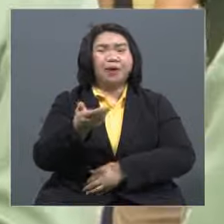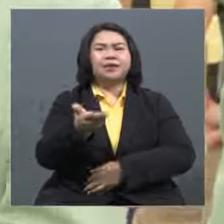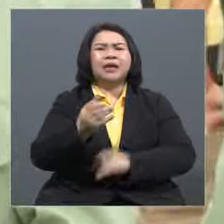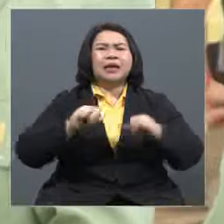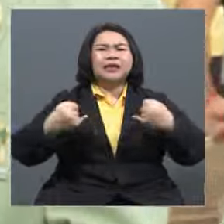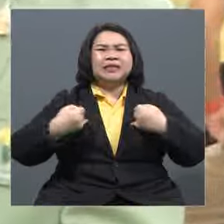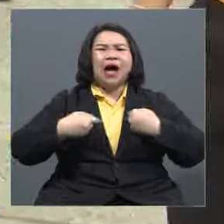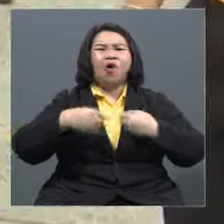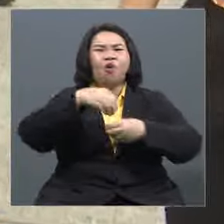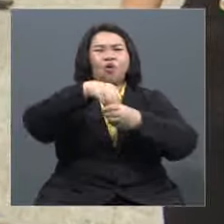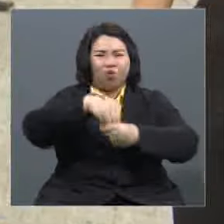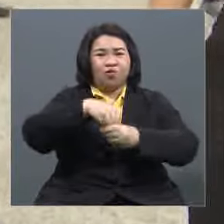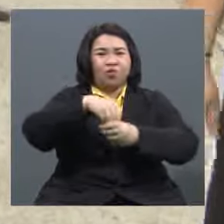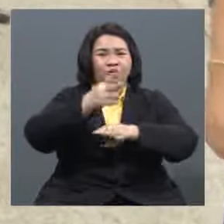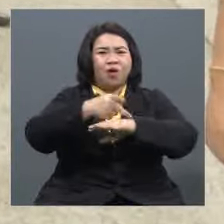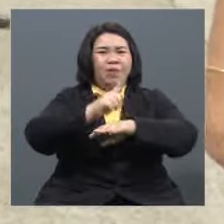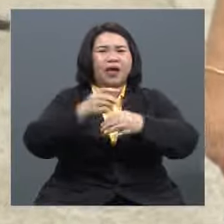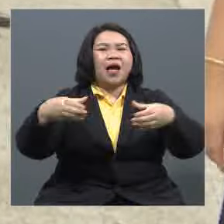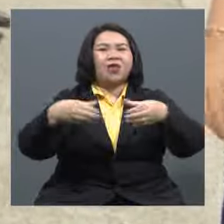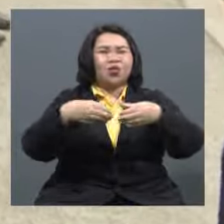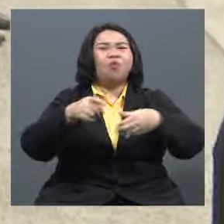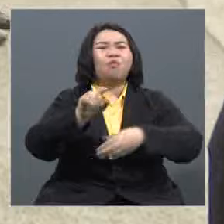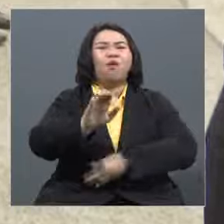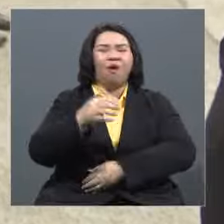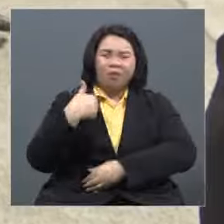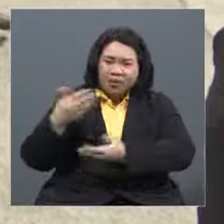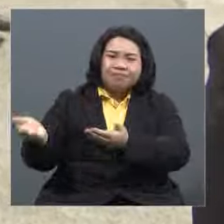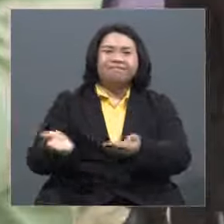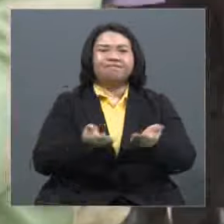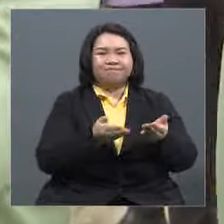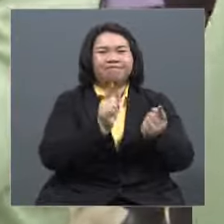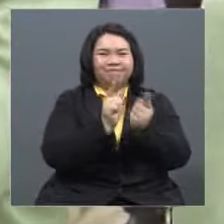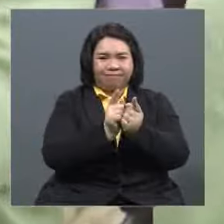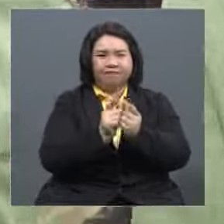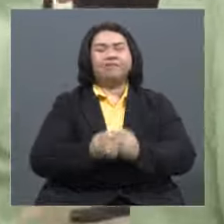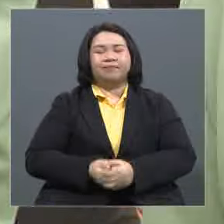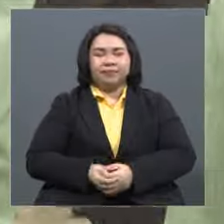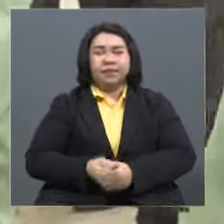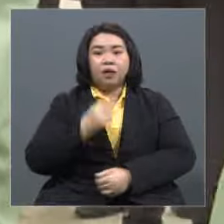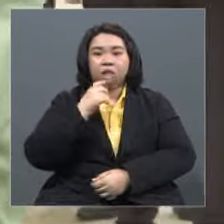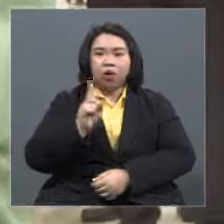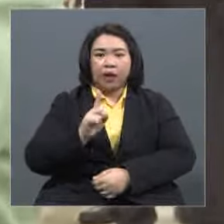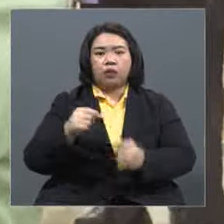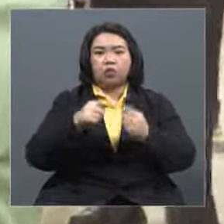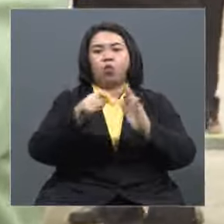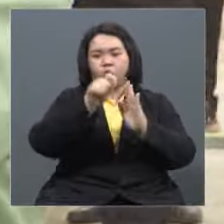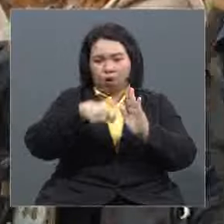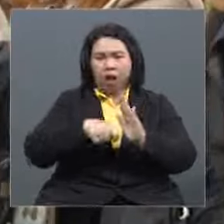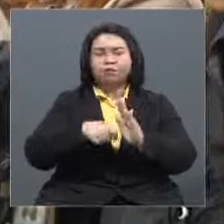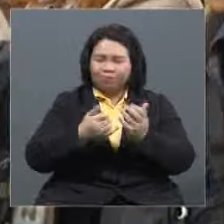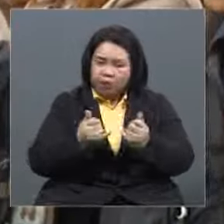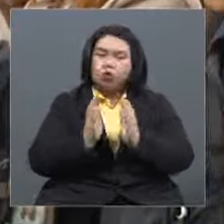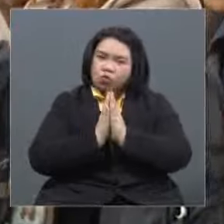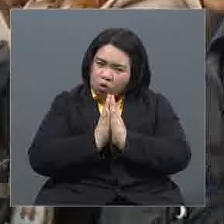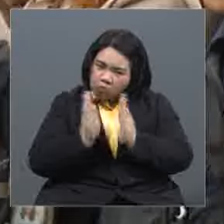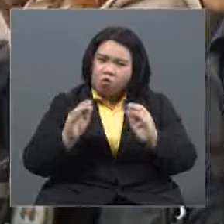สุวัฒน์ลิปตพัลพประธานพรรคชาติพัฒนาก็มาต้อนรับคณะรัฐมนตรีด้วยตนเองพร้อมบอกว่าชาวโคราชขอขอบคุณที่มาประชุม